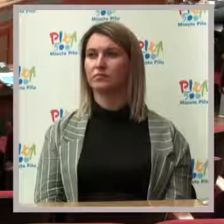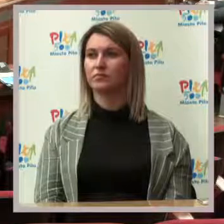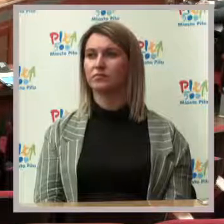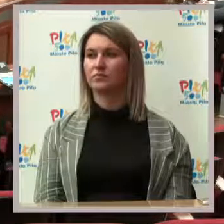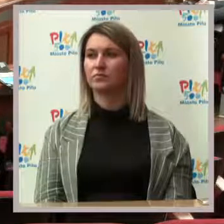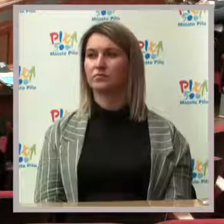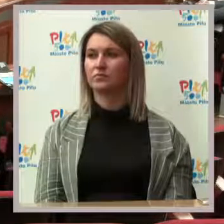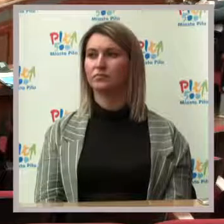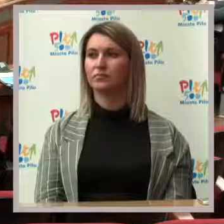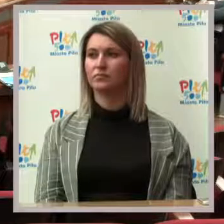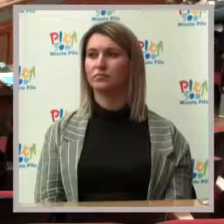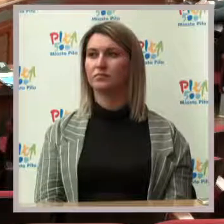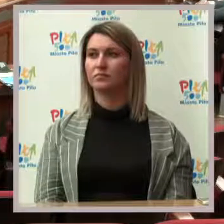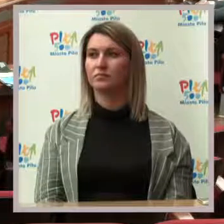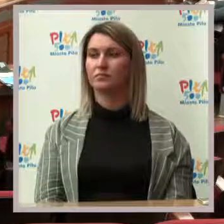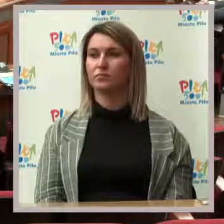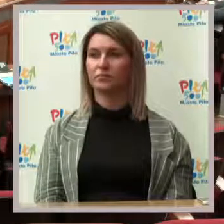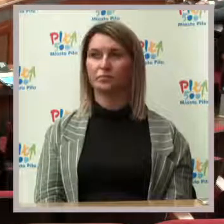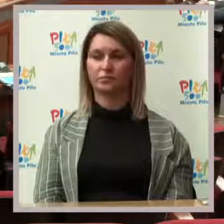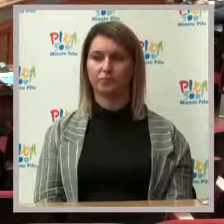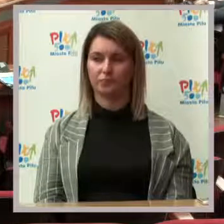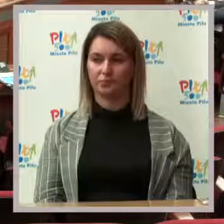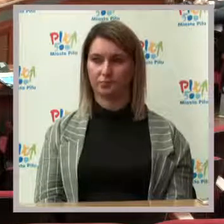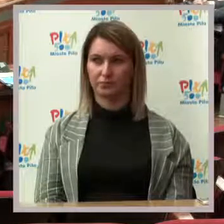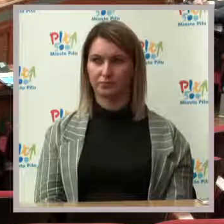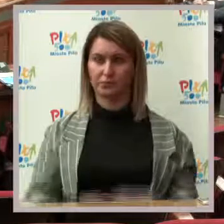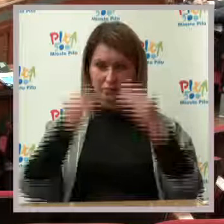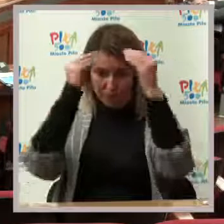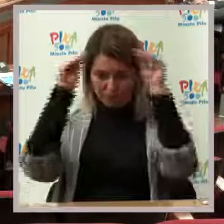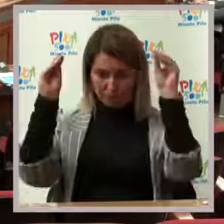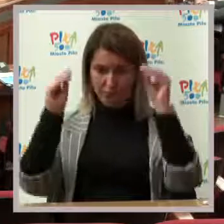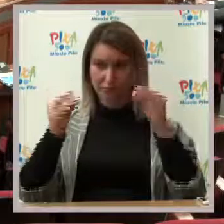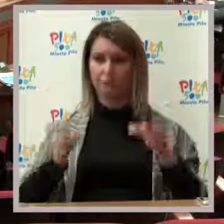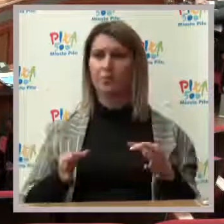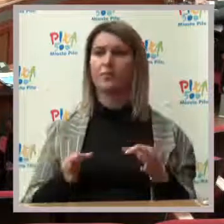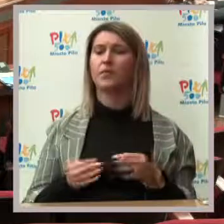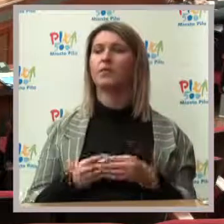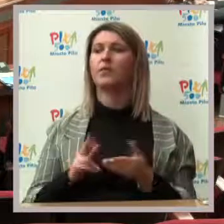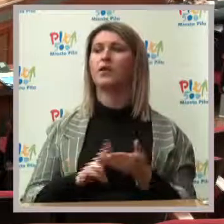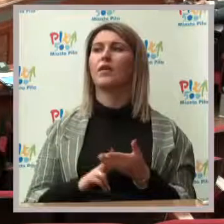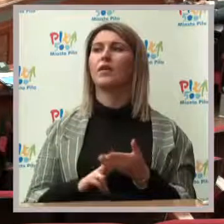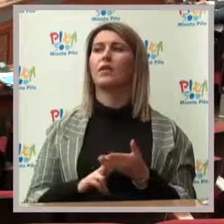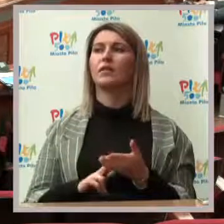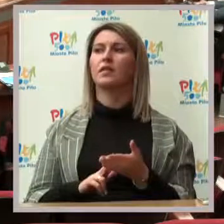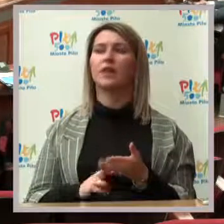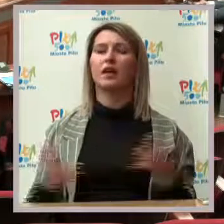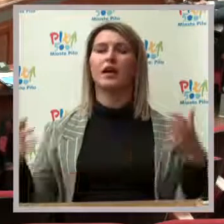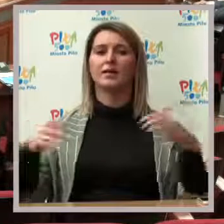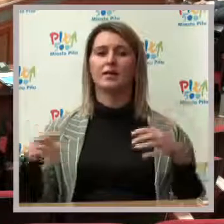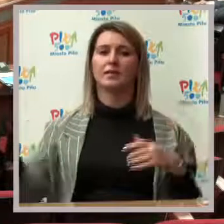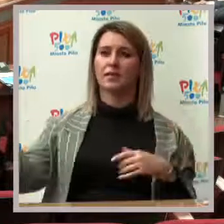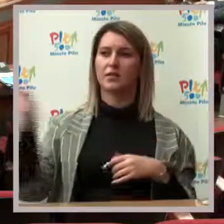Dziękuję. Szanowni Państwo, na sesję przybył starosta pilski Eligiusz Komarowski. Bardzo serdecznie